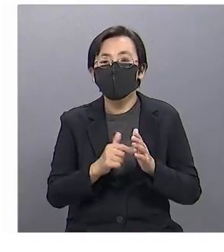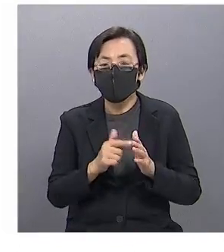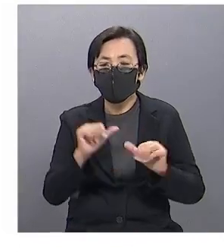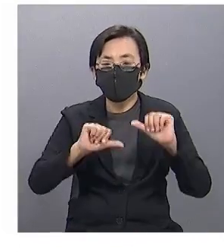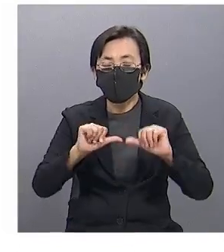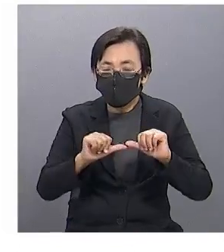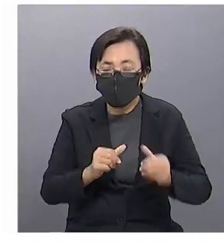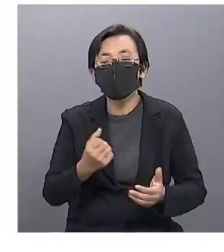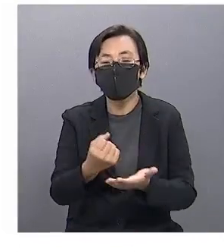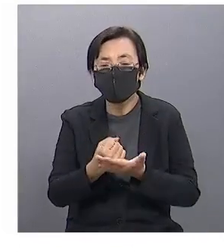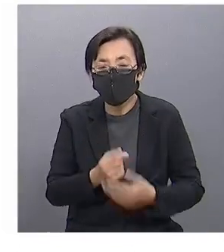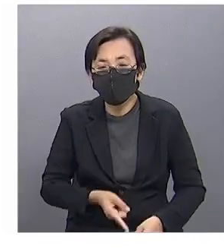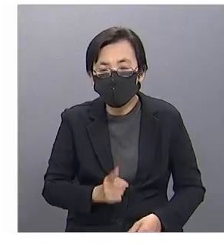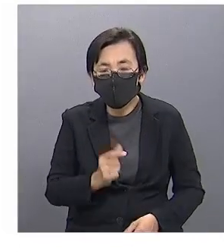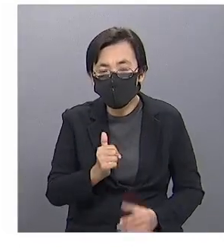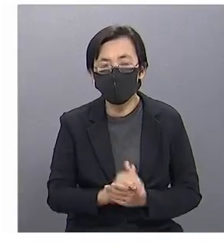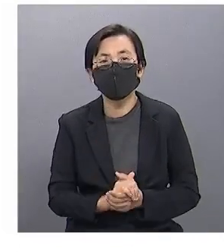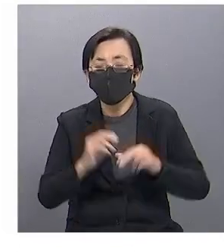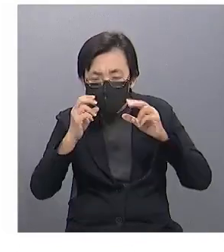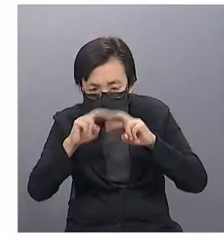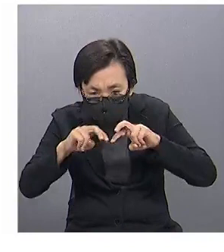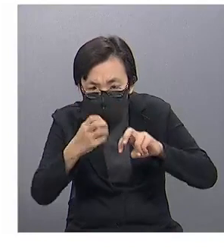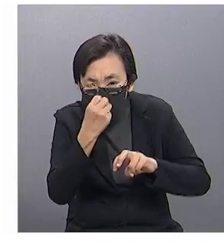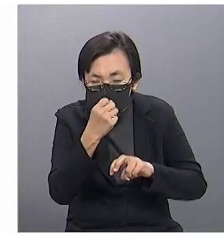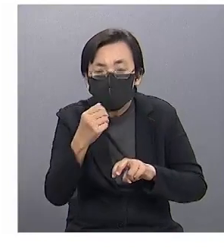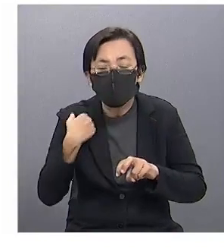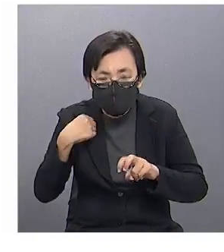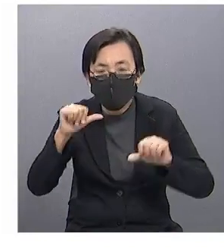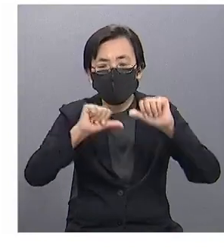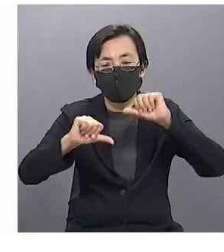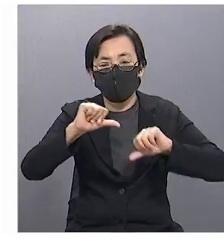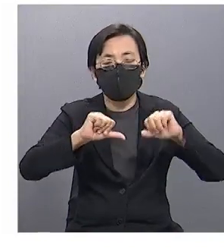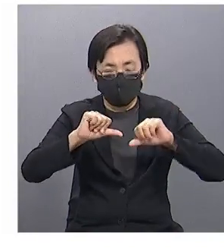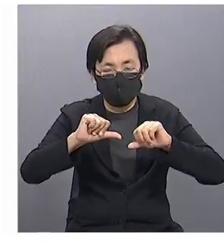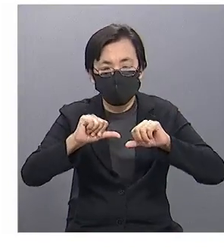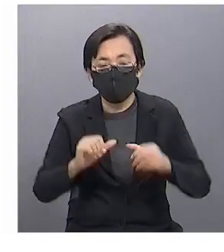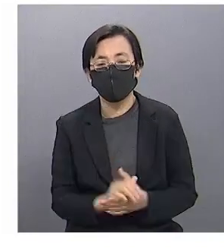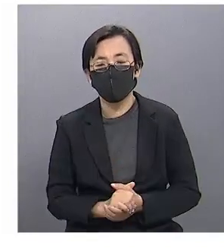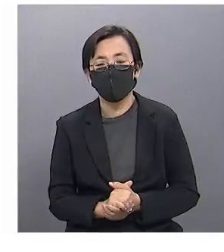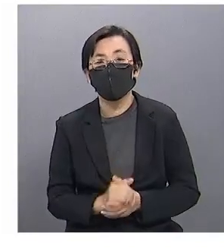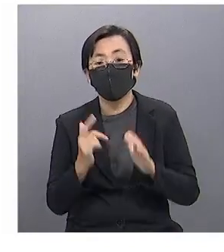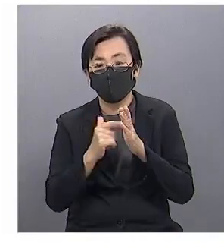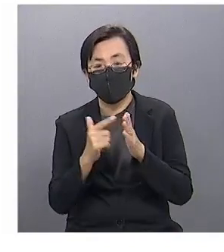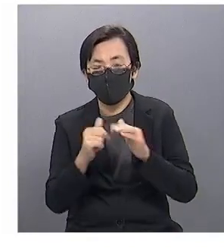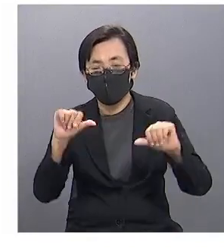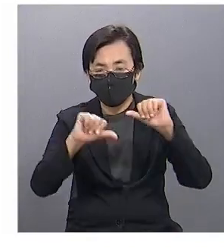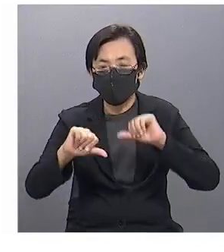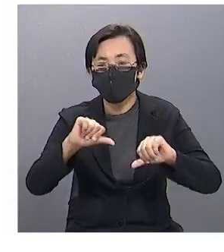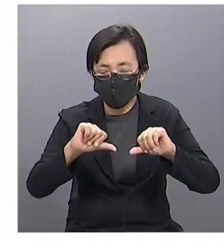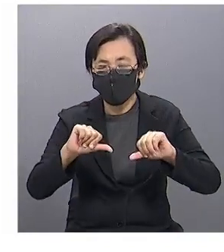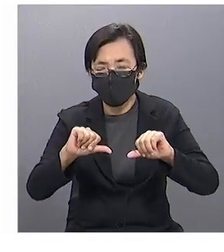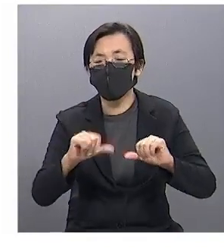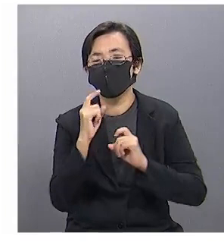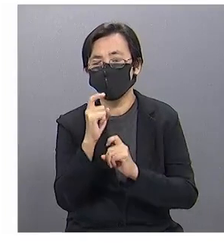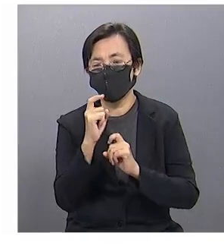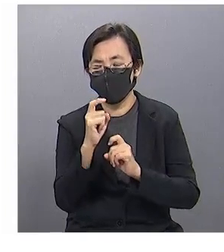23ตัวอย่างนะคะเราพบว่ามีการปนเปื้อนของตัวยานะคะตัวยาที่เป็นอันตรายเนี่ยค่ะในกาแฟส